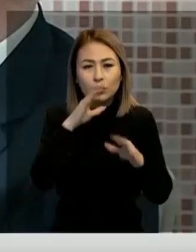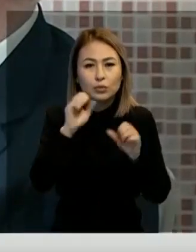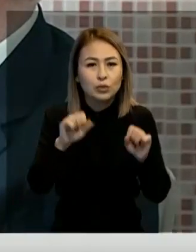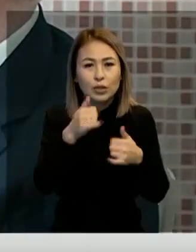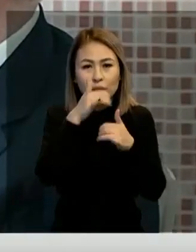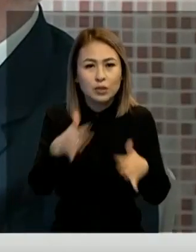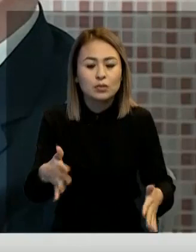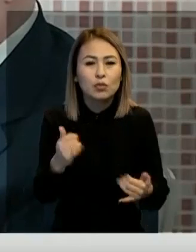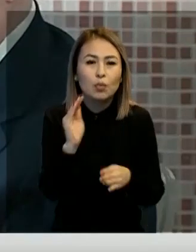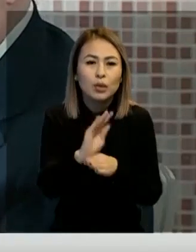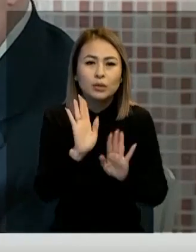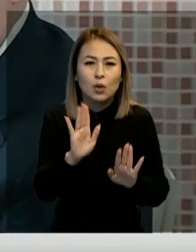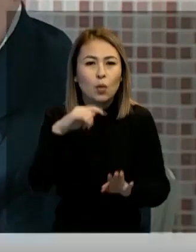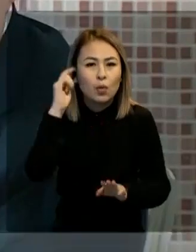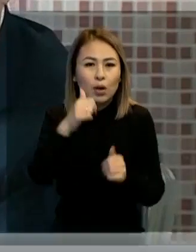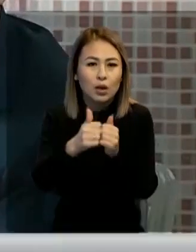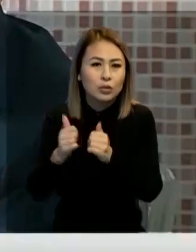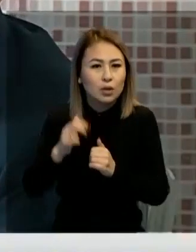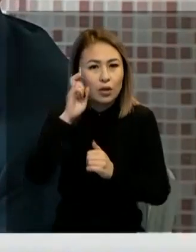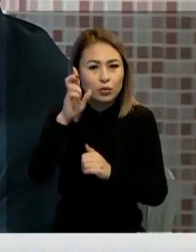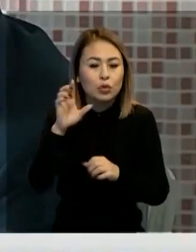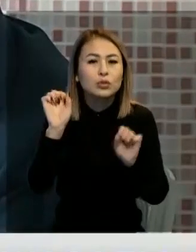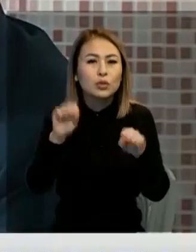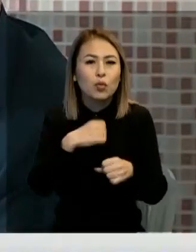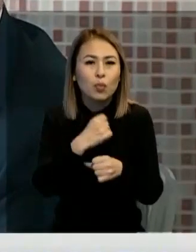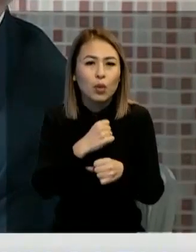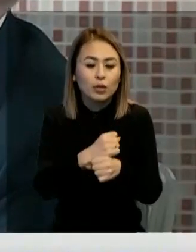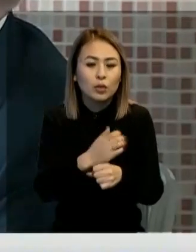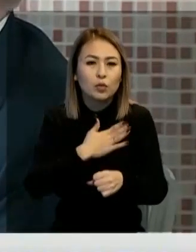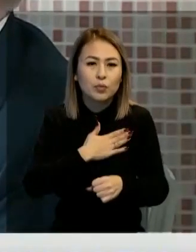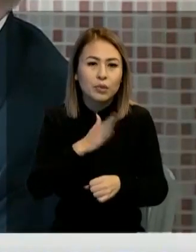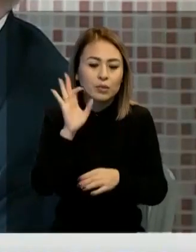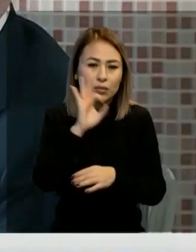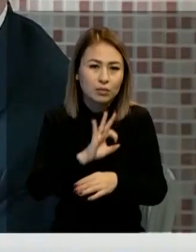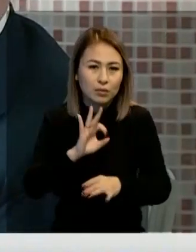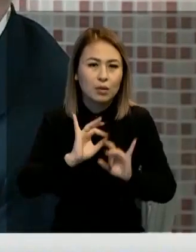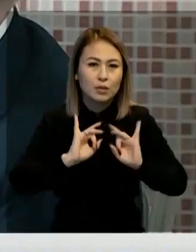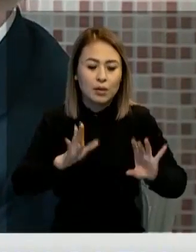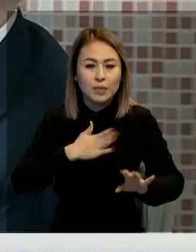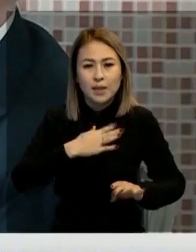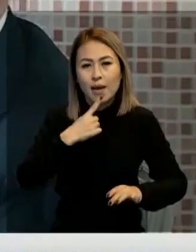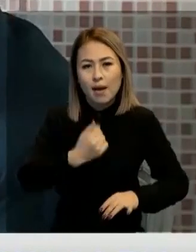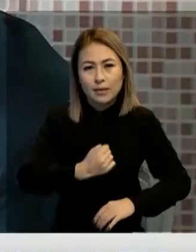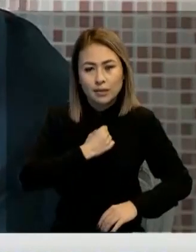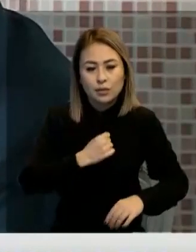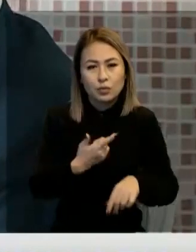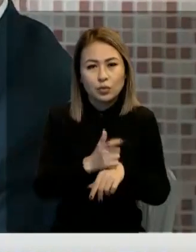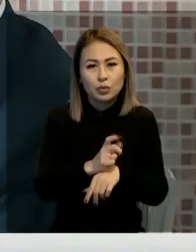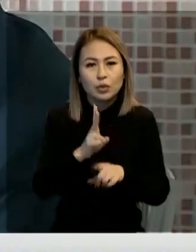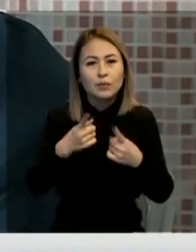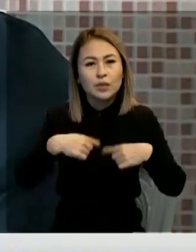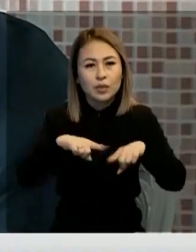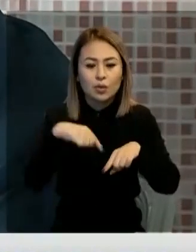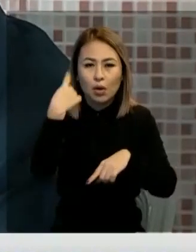емес. Оны тек Украинаға көршілес елдер ғана жасауына болады. Бұл біздің тарапымыздан, біздің әскерилеріміз үшін кімнің